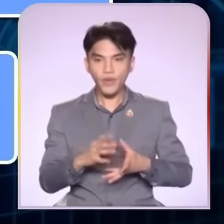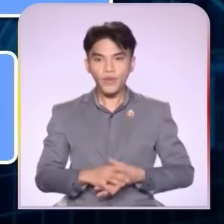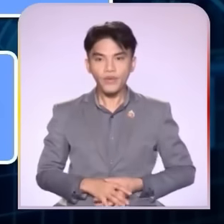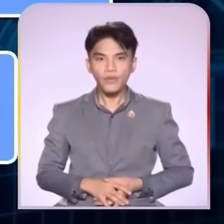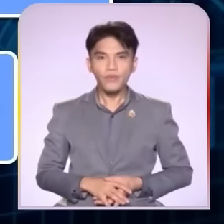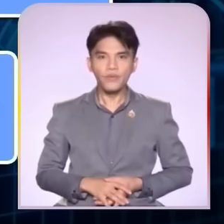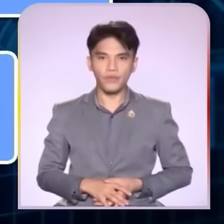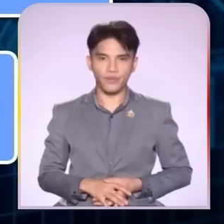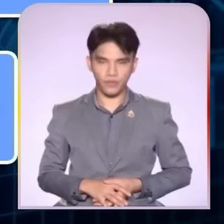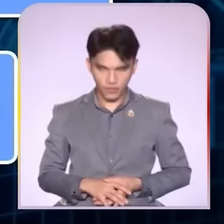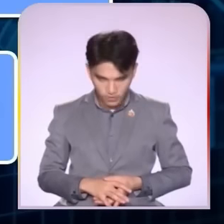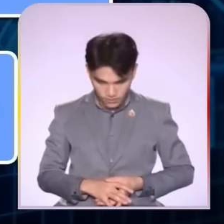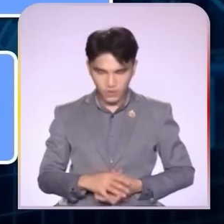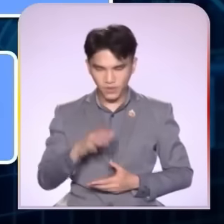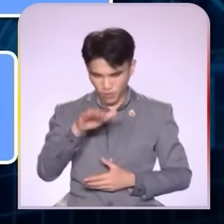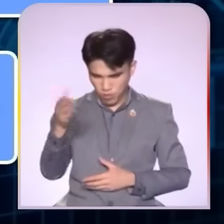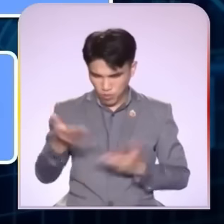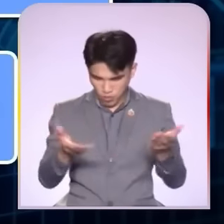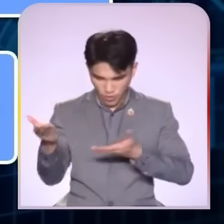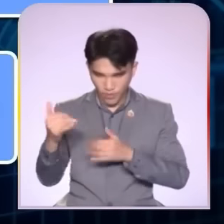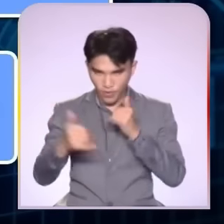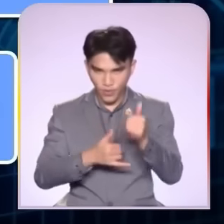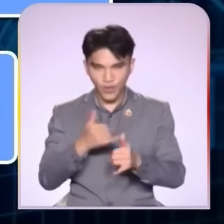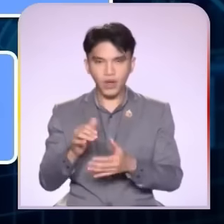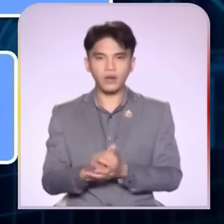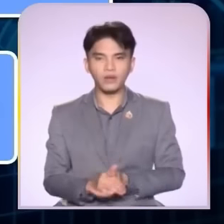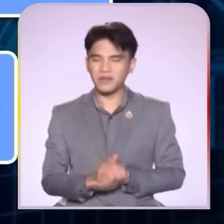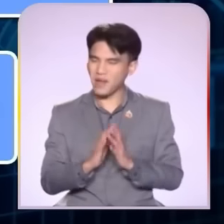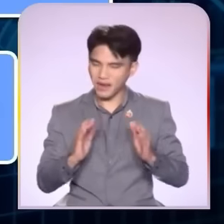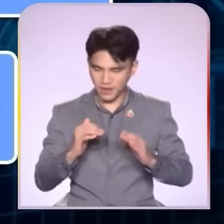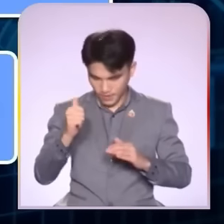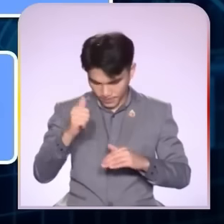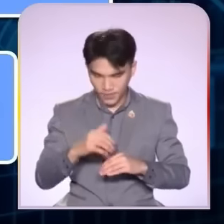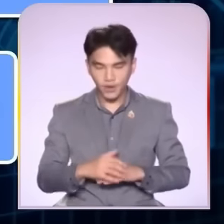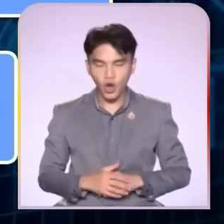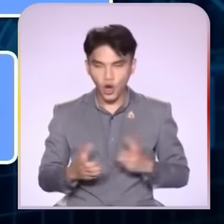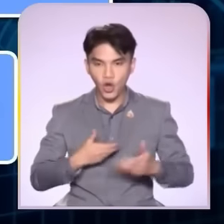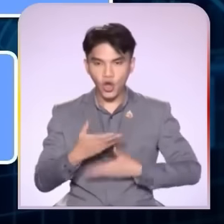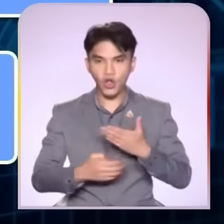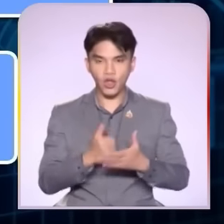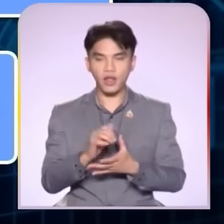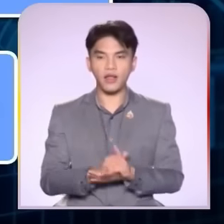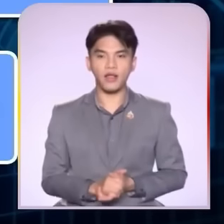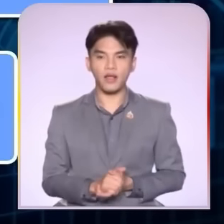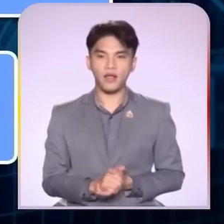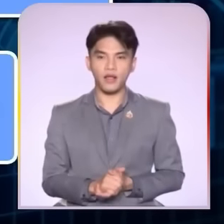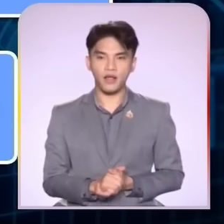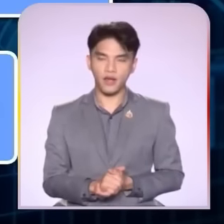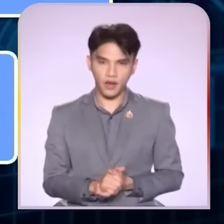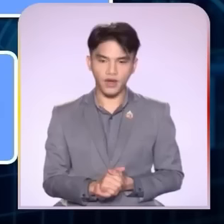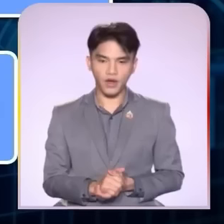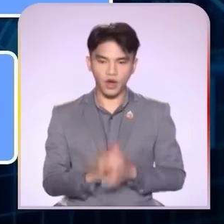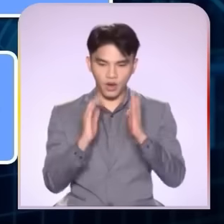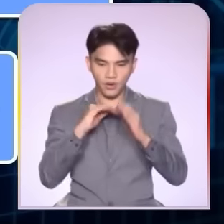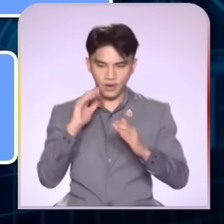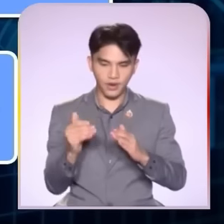ขายสินค้านะฮะหมายถึงผมชวนคนได้เยอะๆเยอะๆเยอะๆผู้ใช้ลูกโซ่เยอะเท่าไหร่ยิ่งดีเยอะเท่าไหร่ยิ่งดีขายของเอาไว้เรื่องรองเอาหา